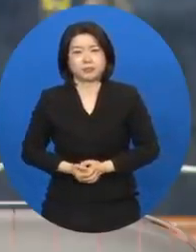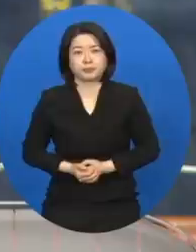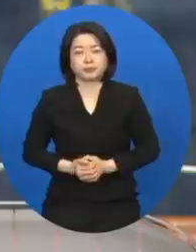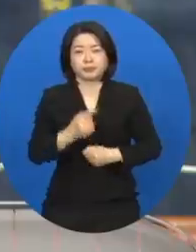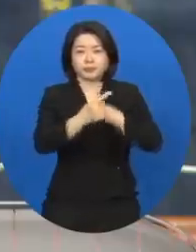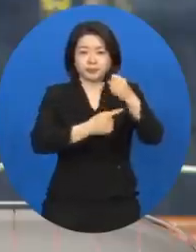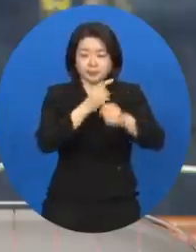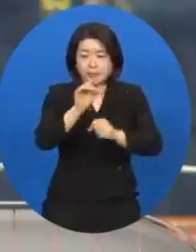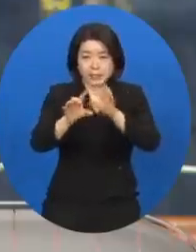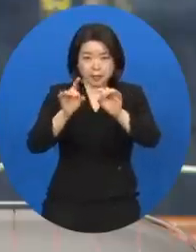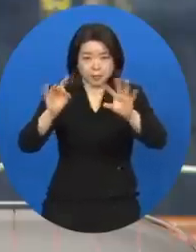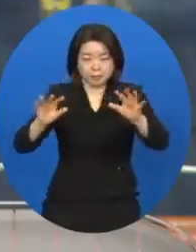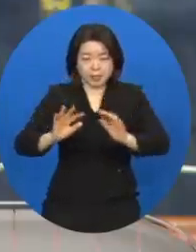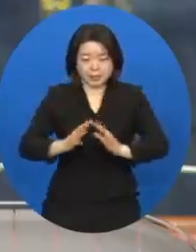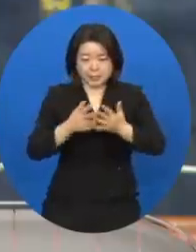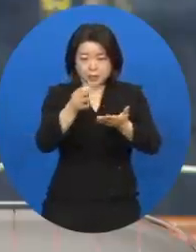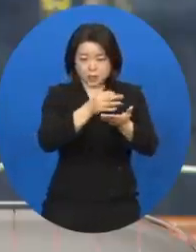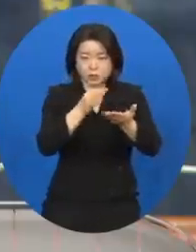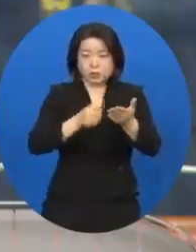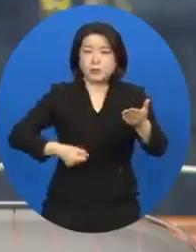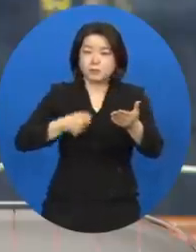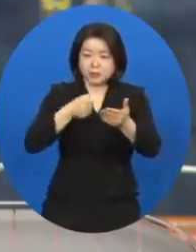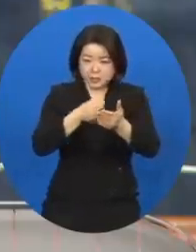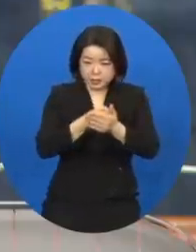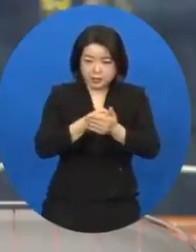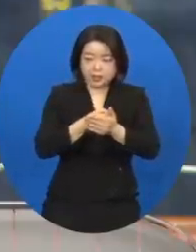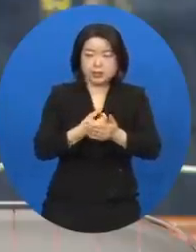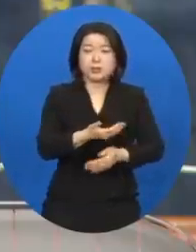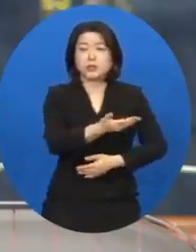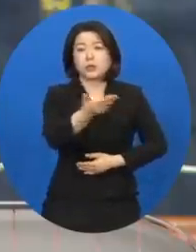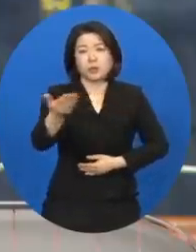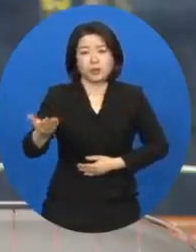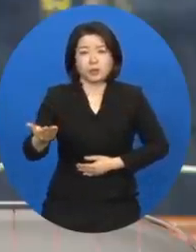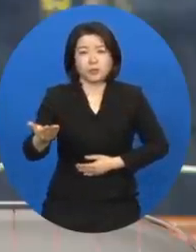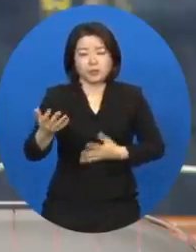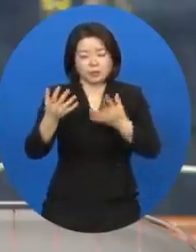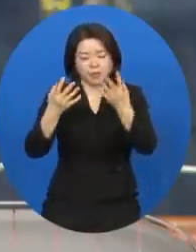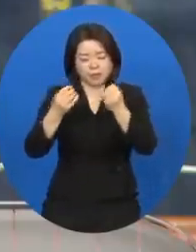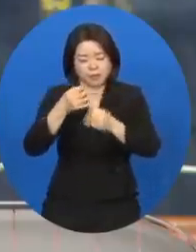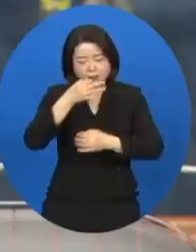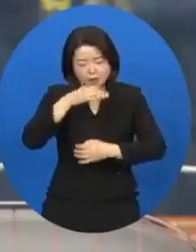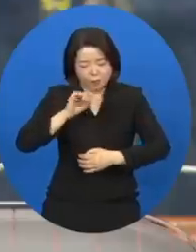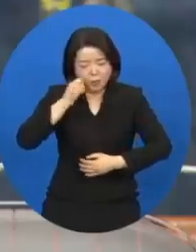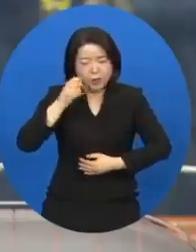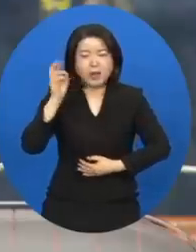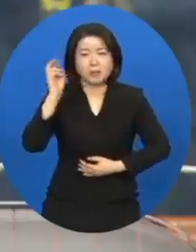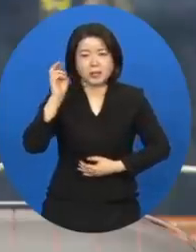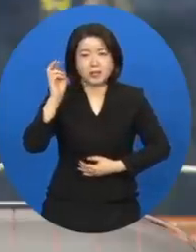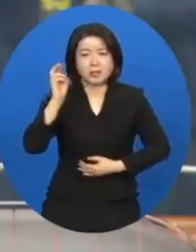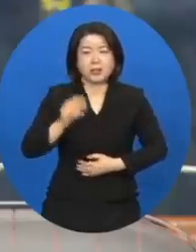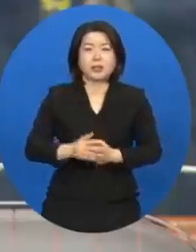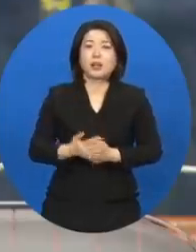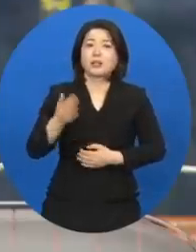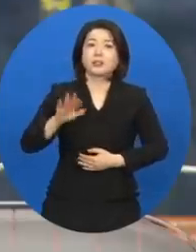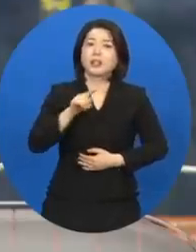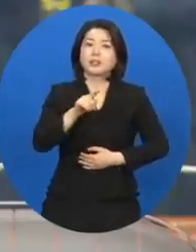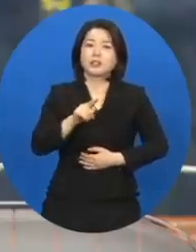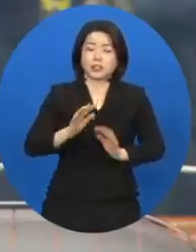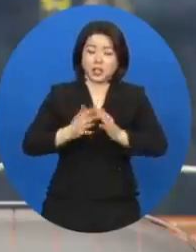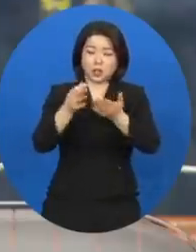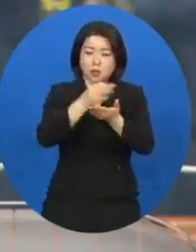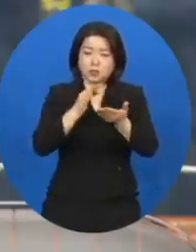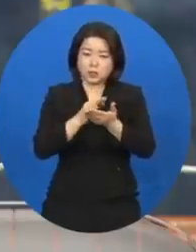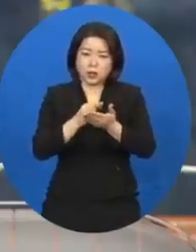해마다 건축원금을 작정해야 되는 여러분 얼마나 어려우셨습니까? 그런데 그렇게